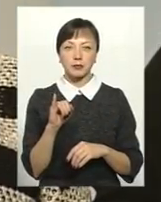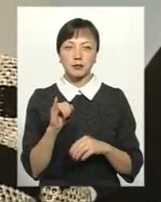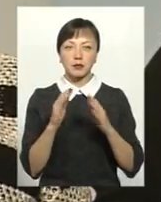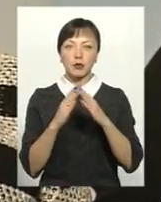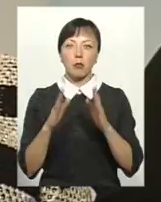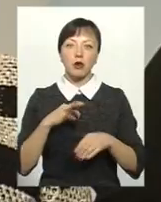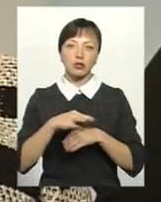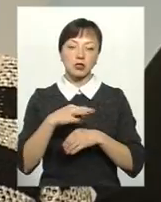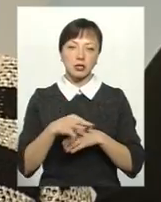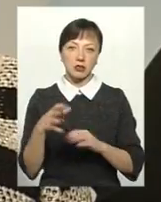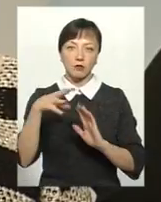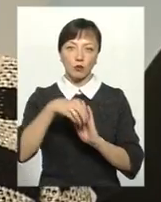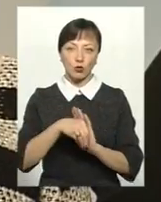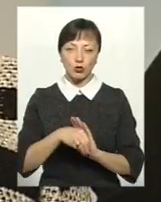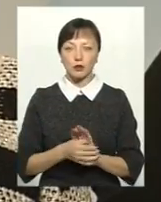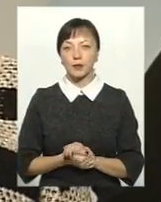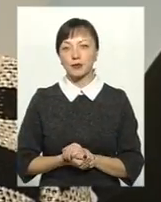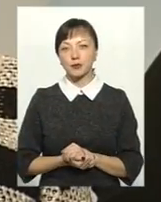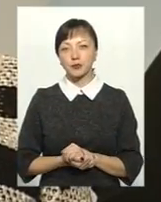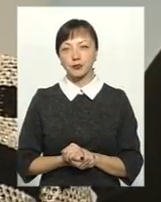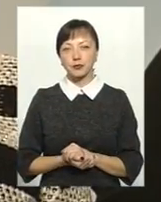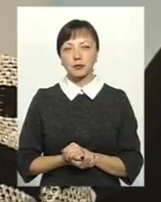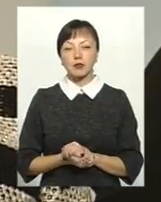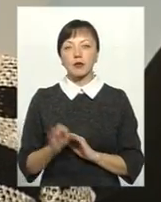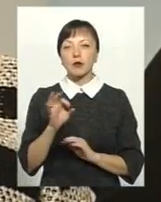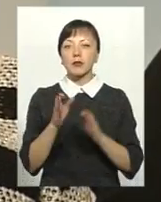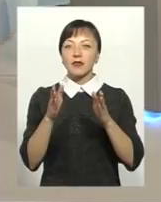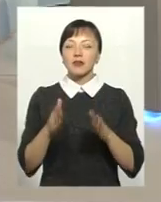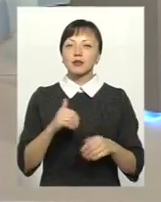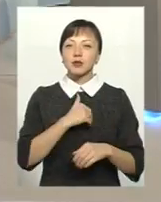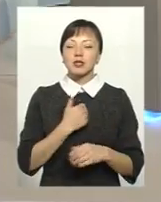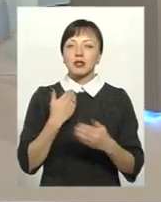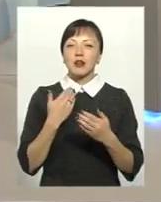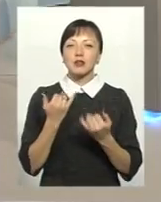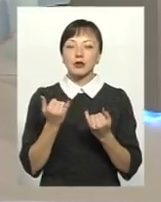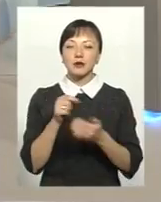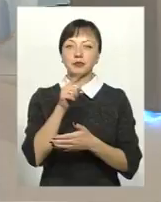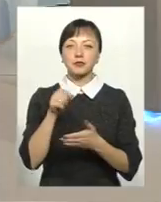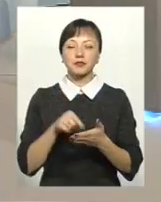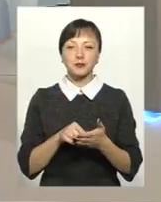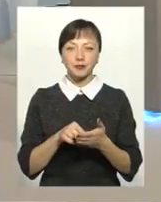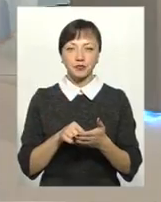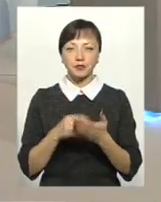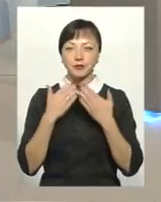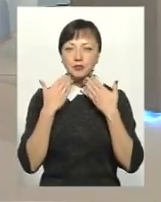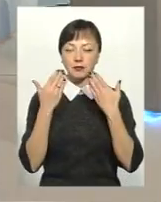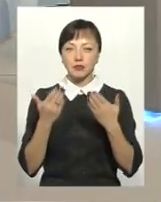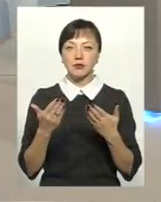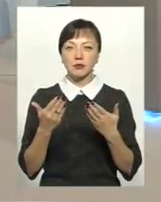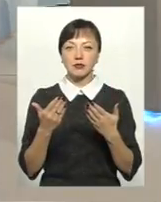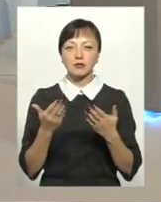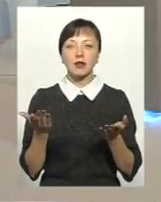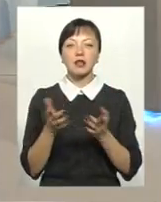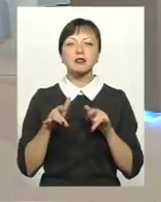домашнє насильство в тому числі. Дякую, пані Наталі. Ще до вас, пані Наталі, хотіла, нас сьогодні дві Наталі, хотіла звернутися.